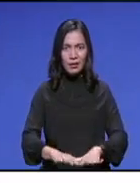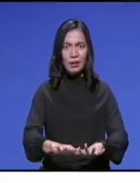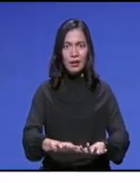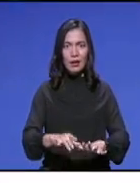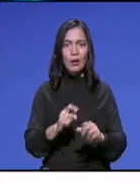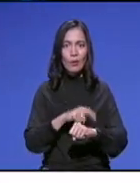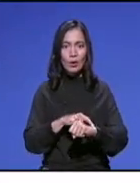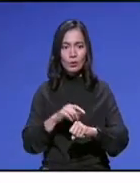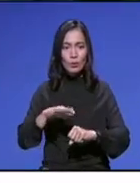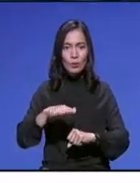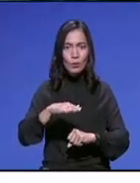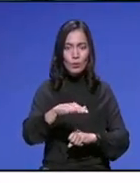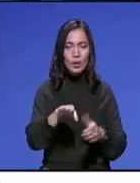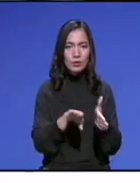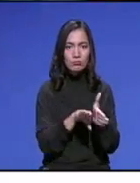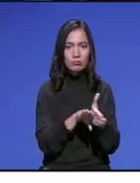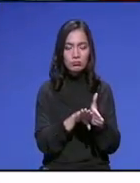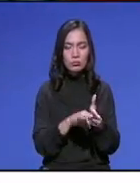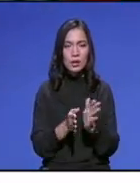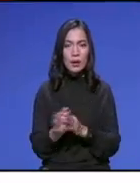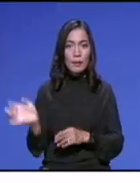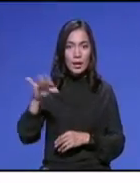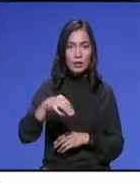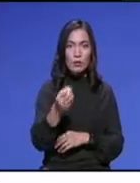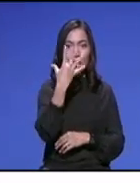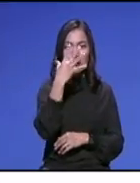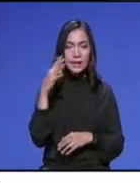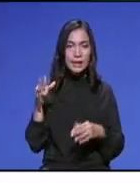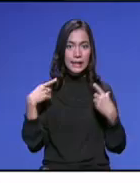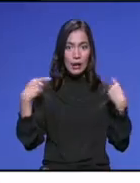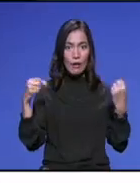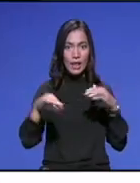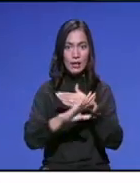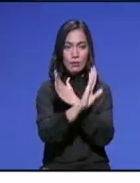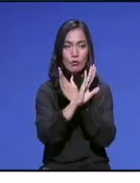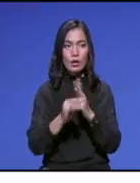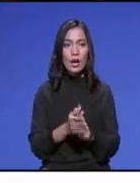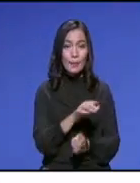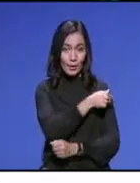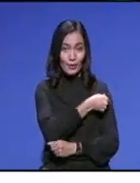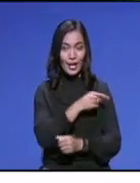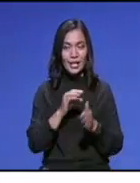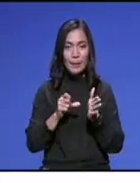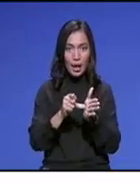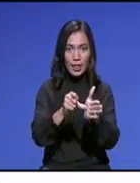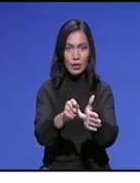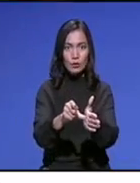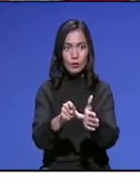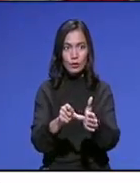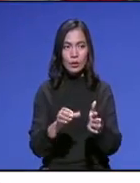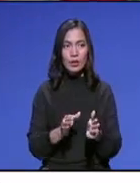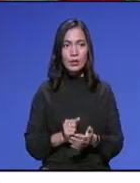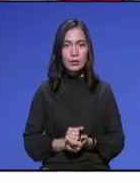keberangkatan kapal di Terminal Tanjung Wangi, Banyuwangi, Jawa Timur. Akhirnya, dibantu petugas keamanan Tanjung Wangi dan tim medis Pelindo